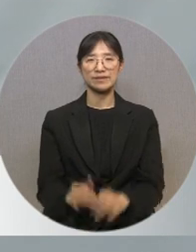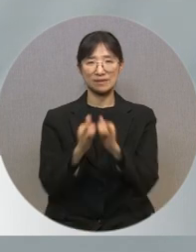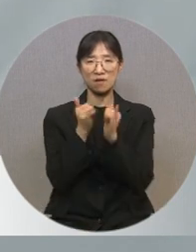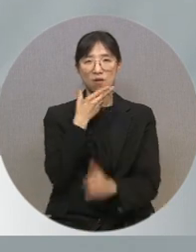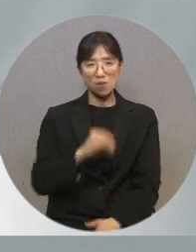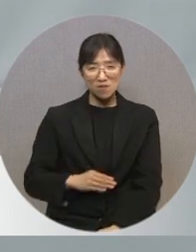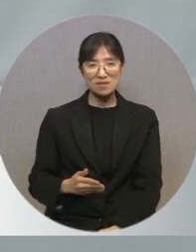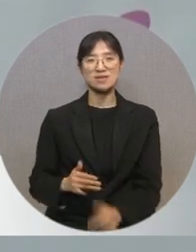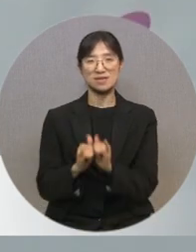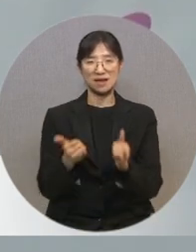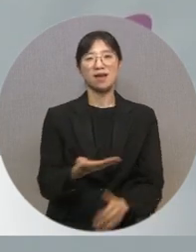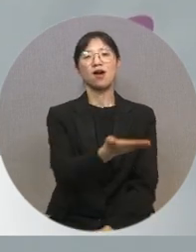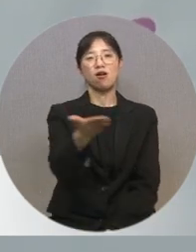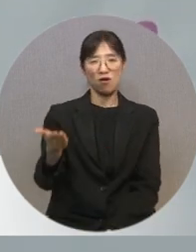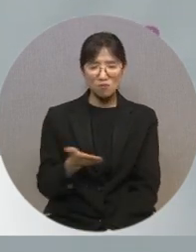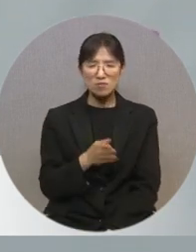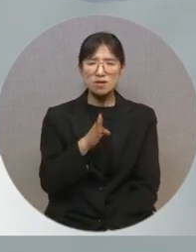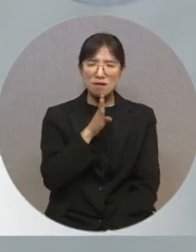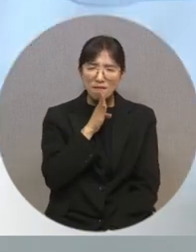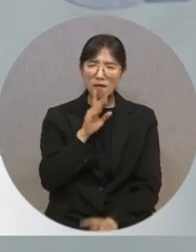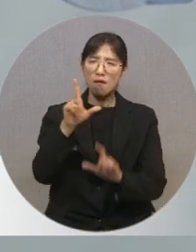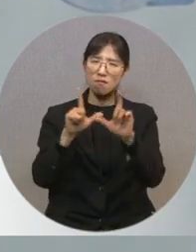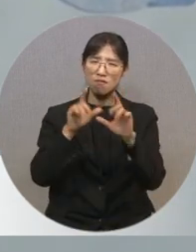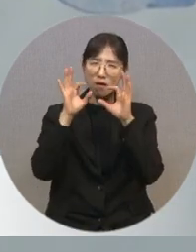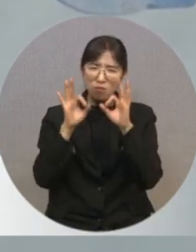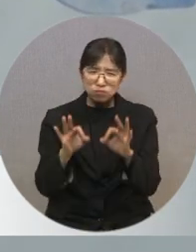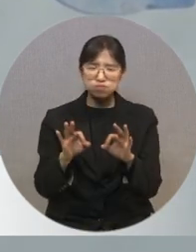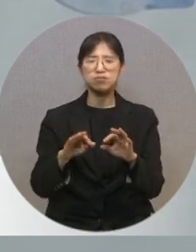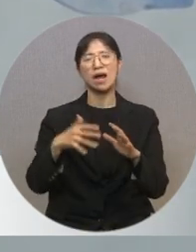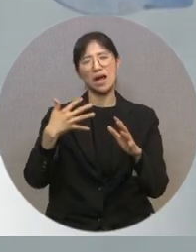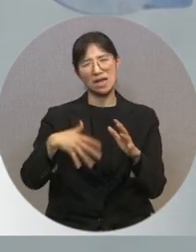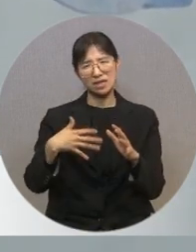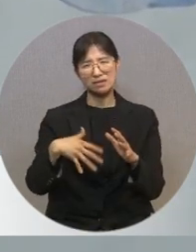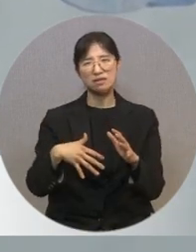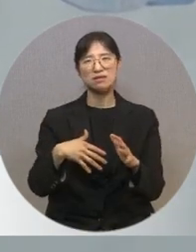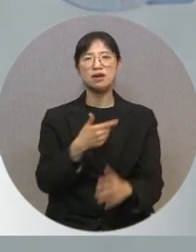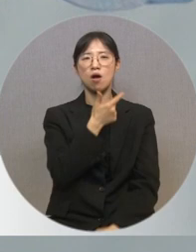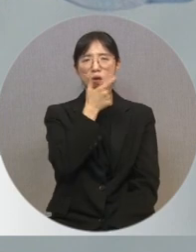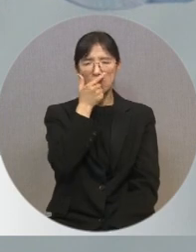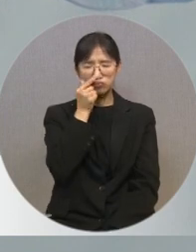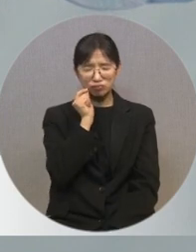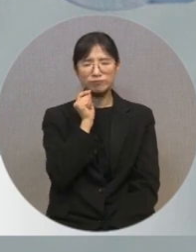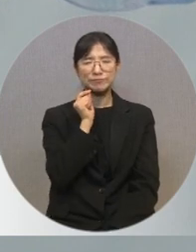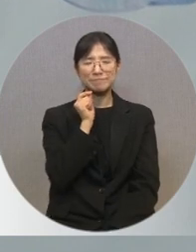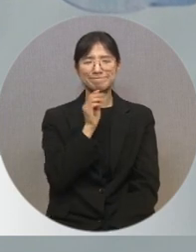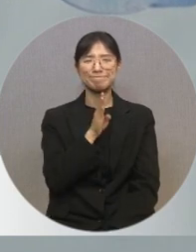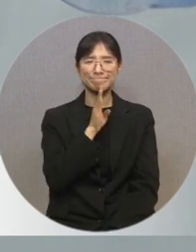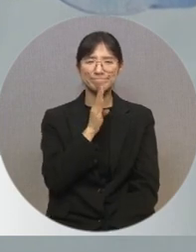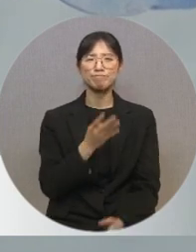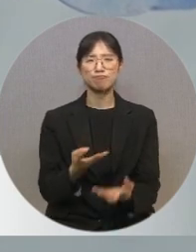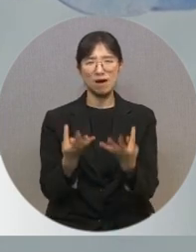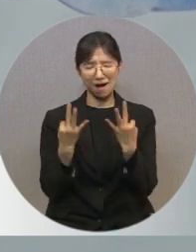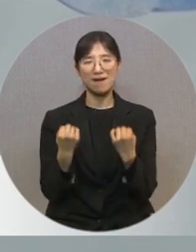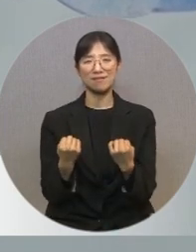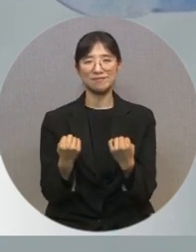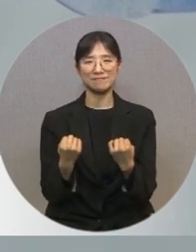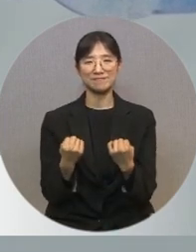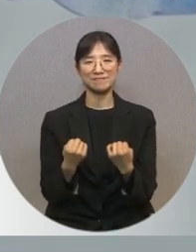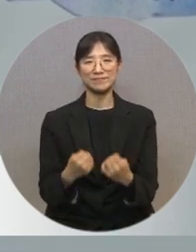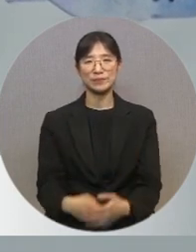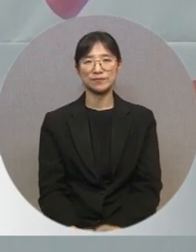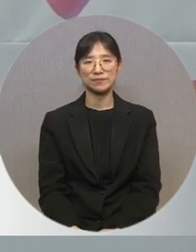복지사 여러분들의 현실을 돌아다 보면 아직까지도 굉장히 부족한 면들 많이